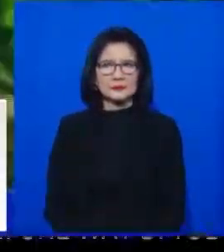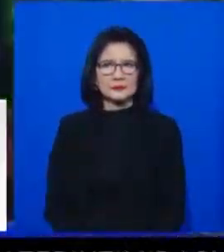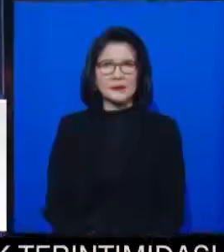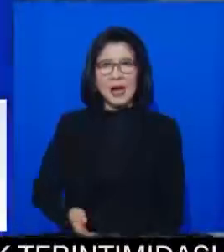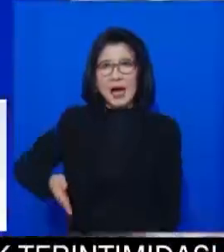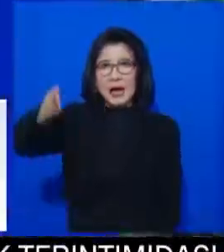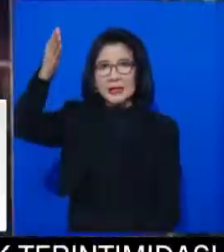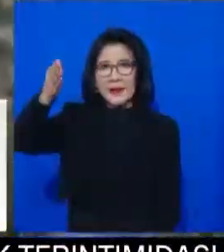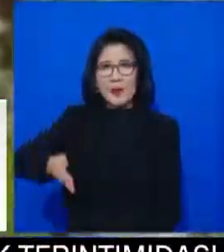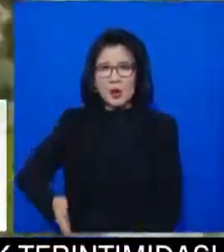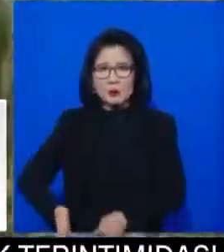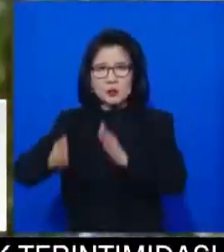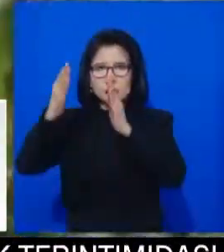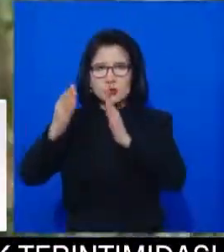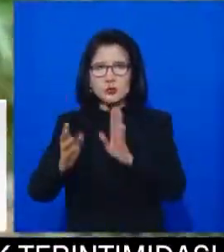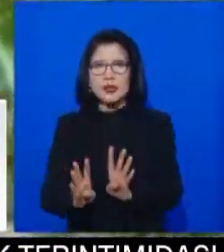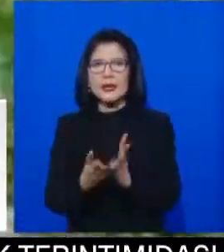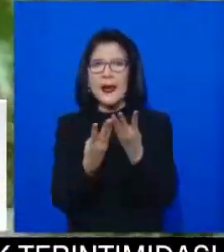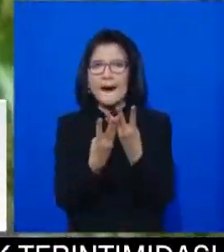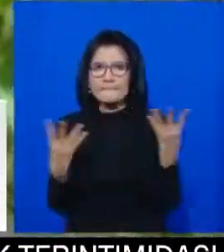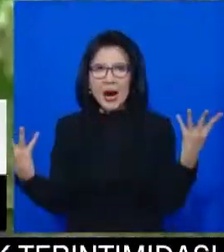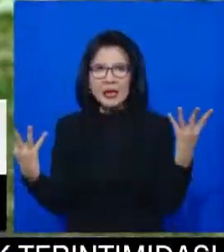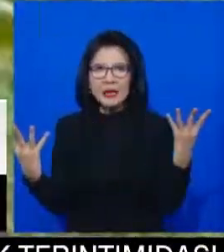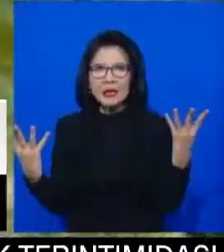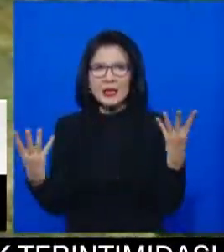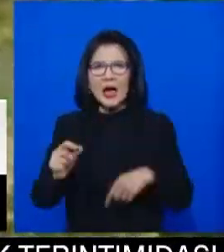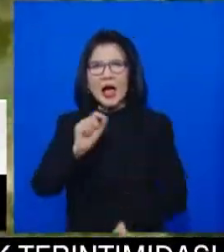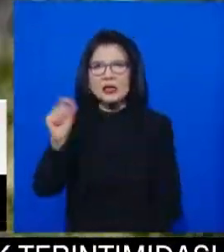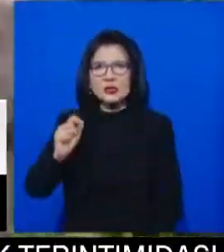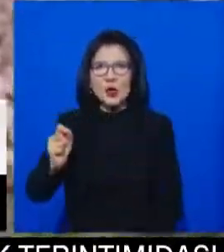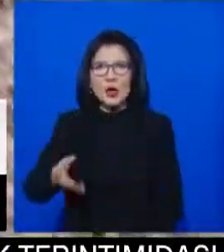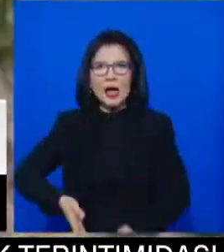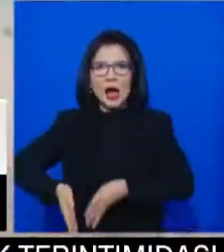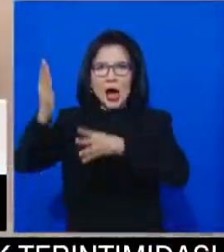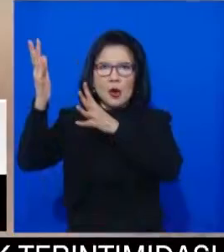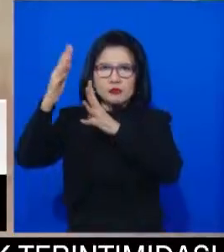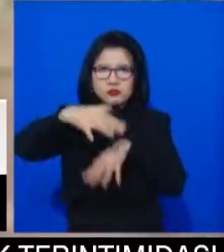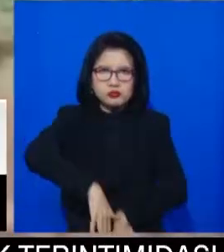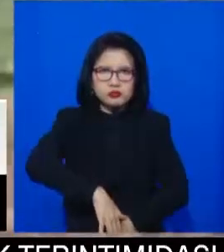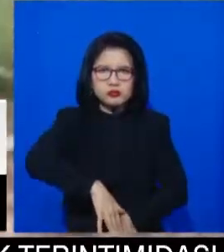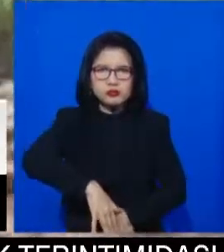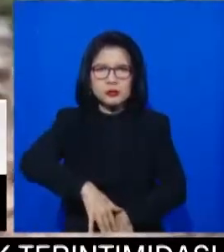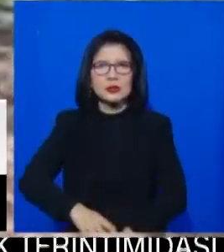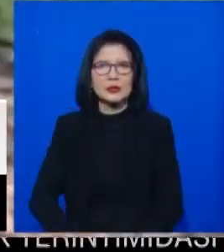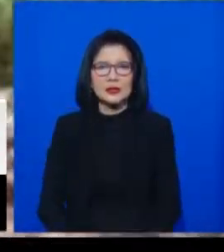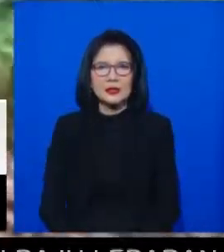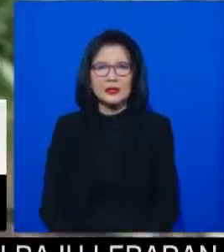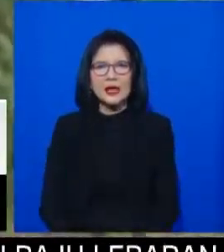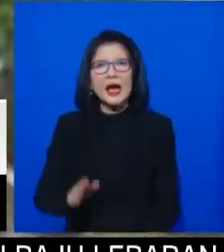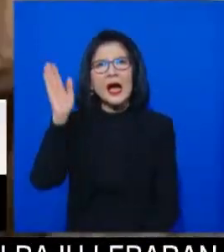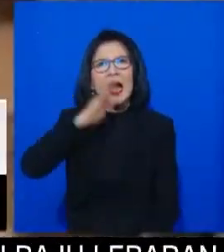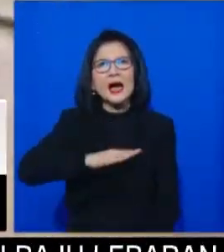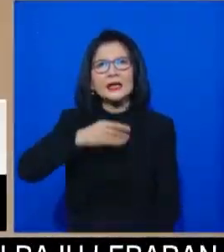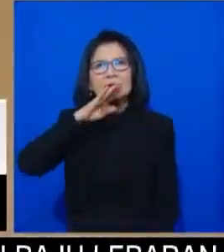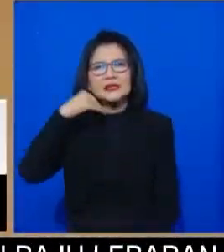Tembok penahan sekaligus pagar SD Negeri 2, Kertosono, Kecamatan Panggul, Trenggalek, Jawa Timur, ambruk pada Sabtu